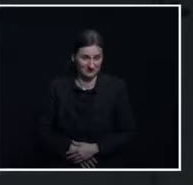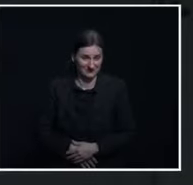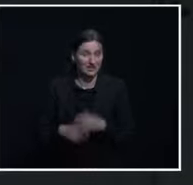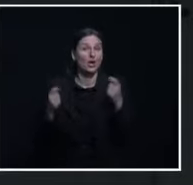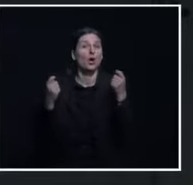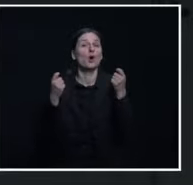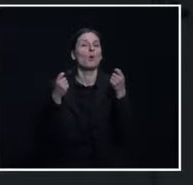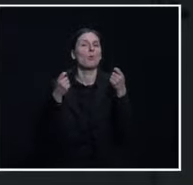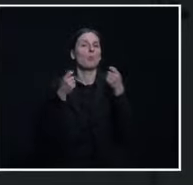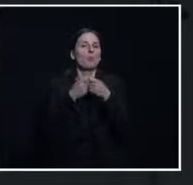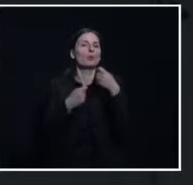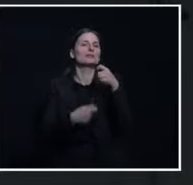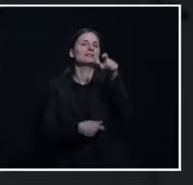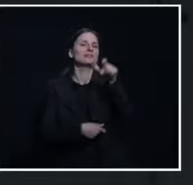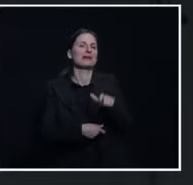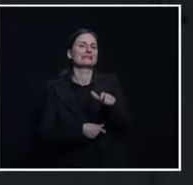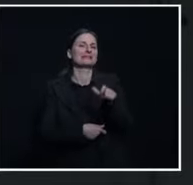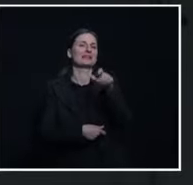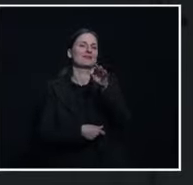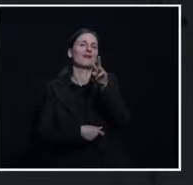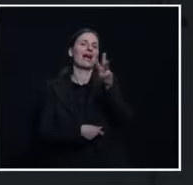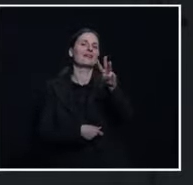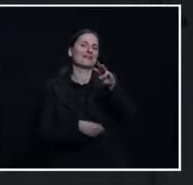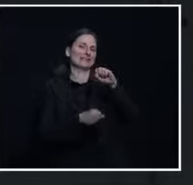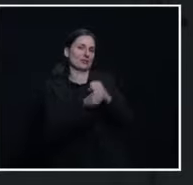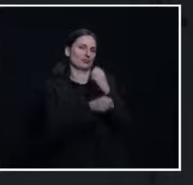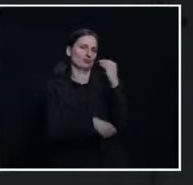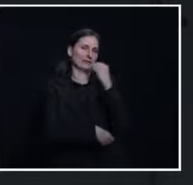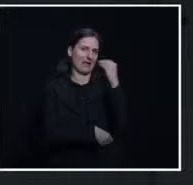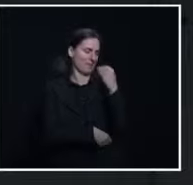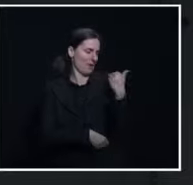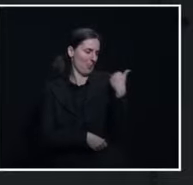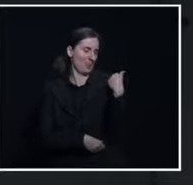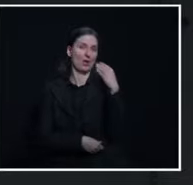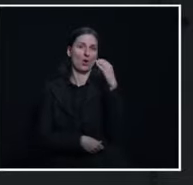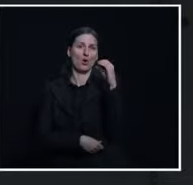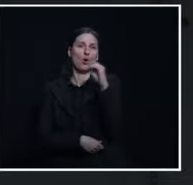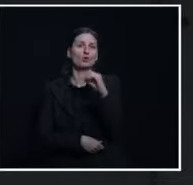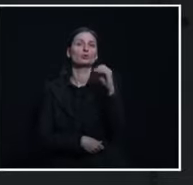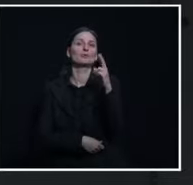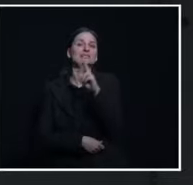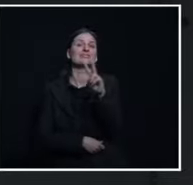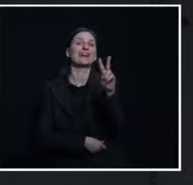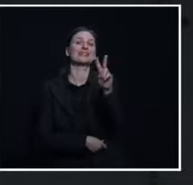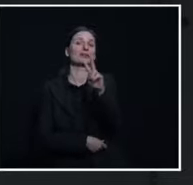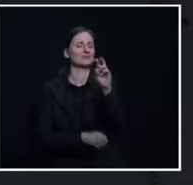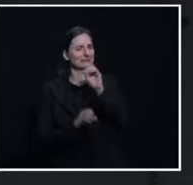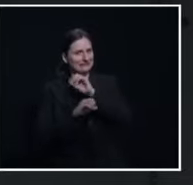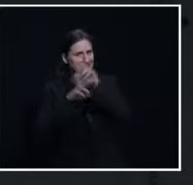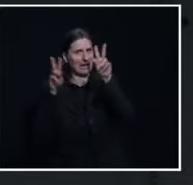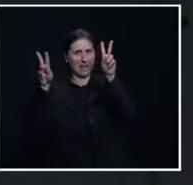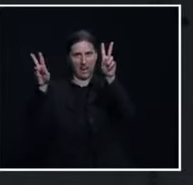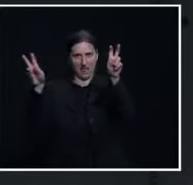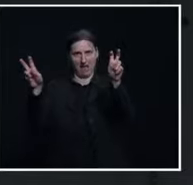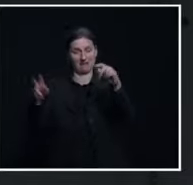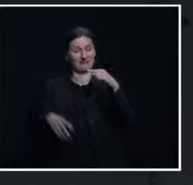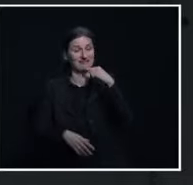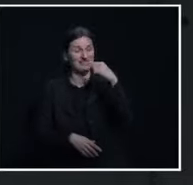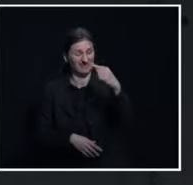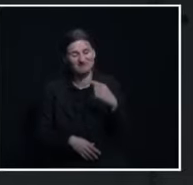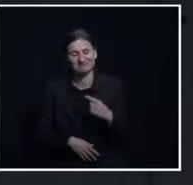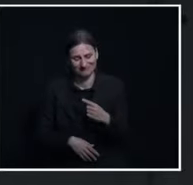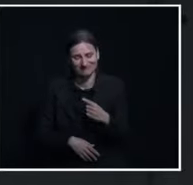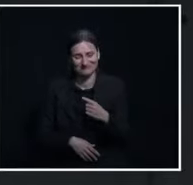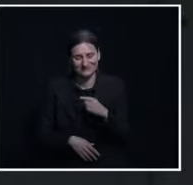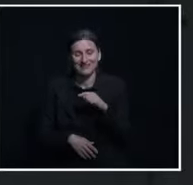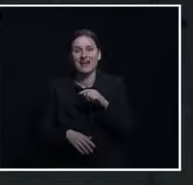Bundespräsident Frank-Walter Steinmeier benannte im Oktober 2022 mit klaren Worten das Unrecht